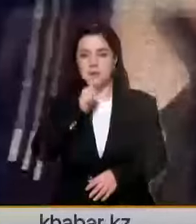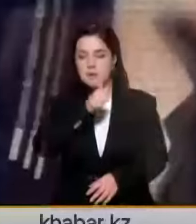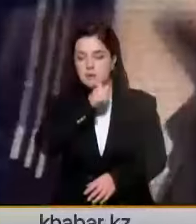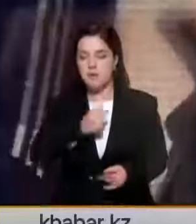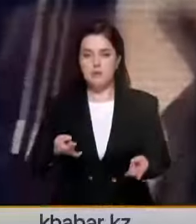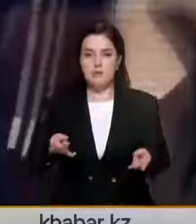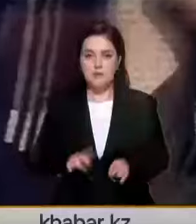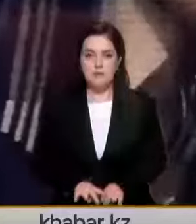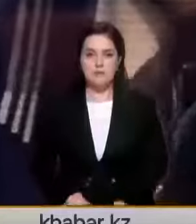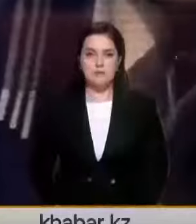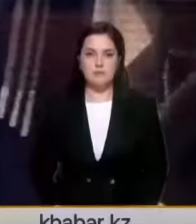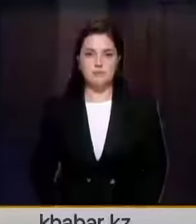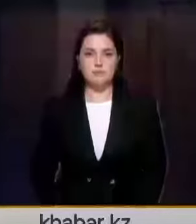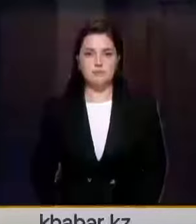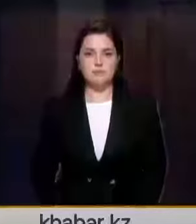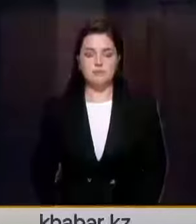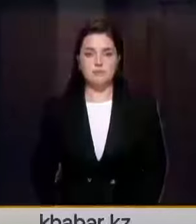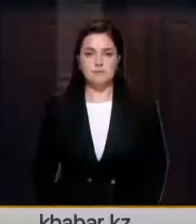разглашаются